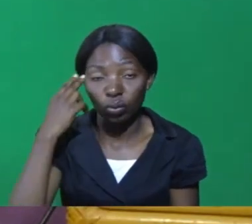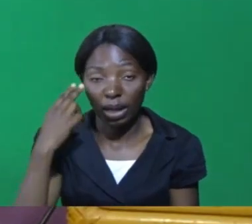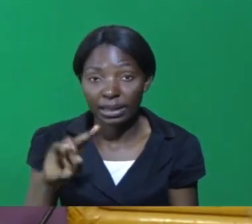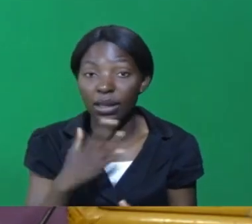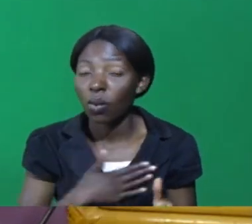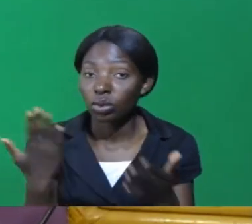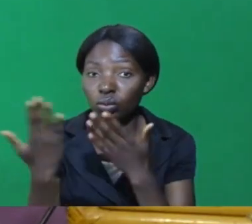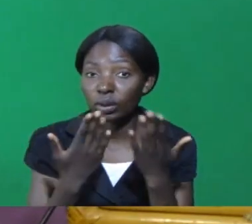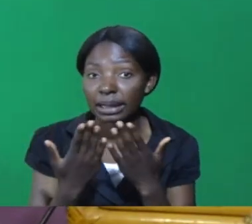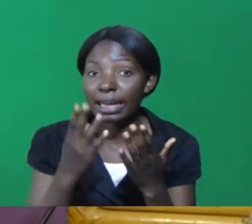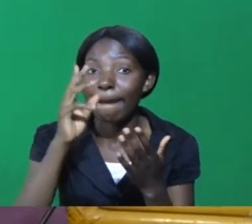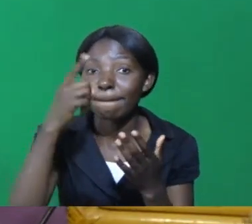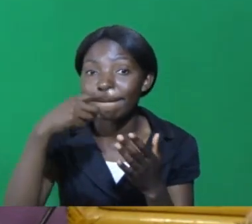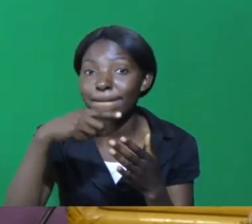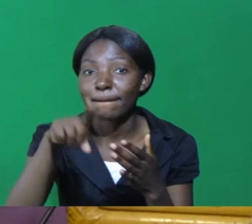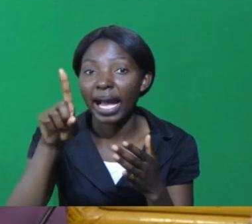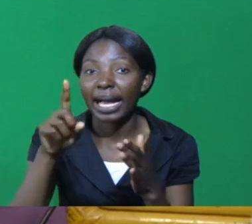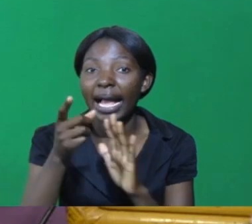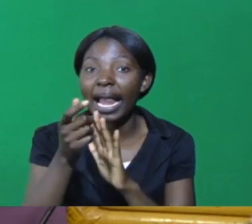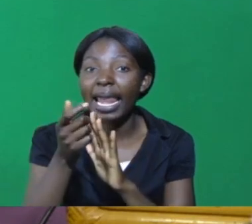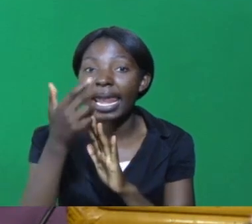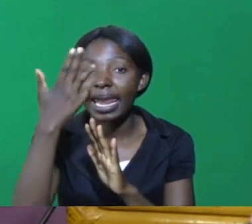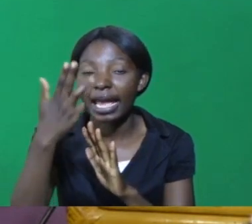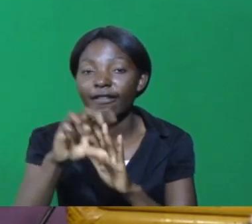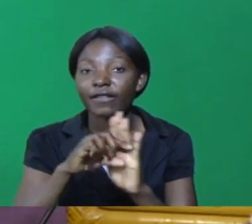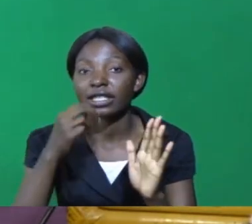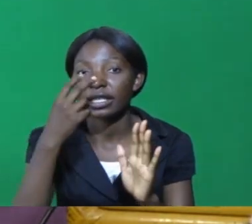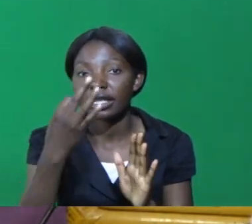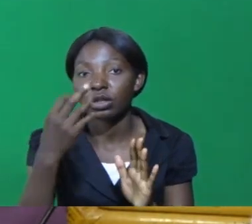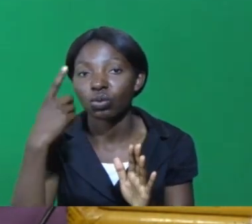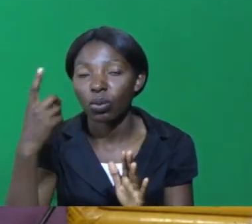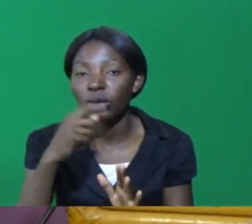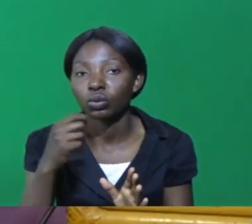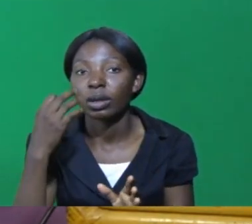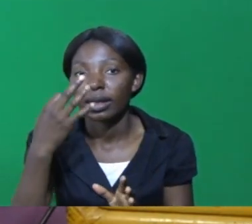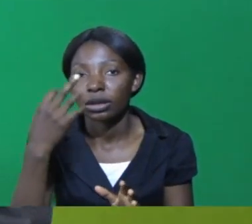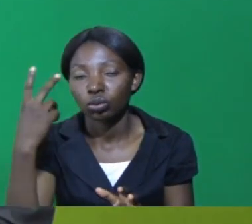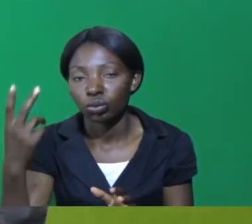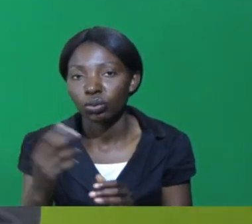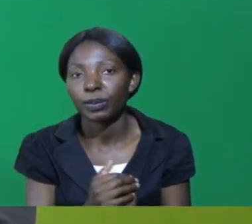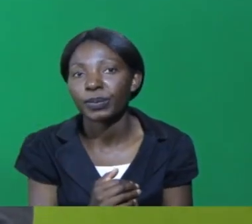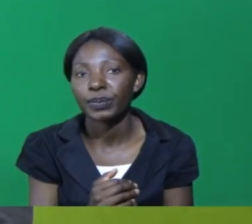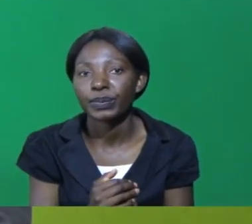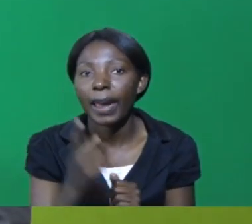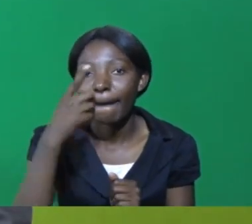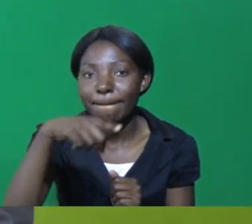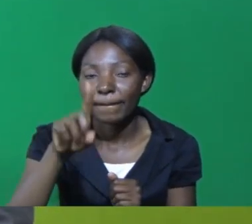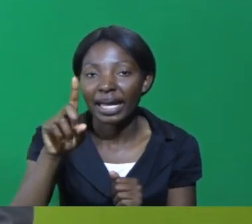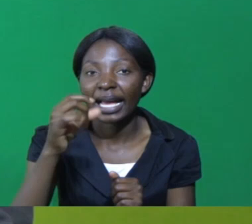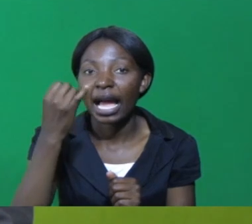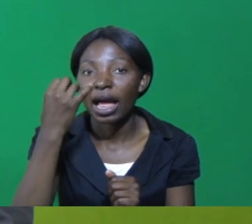nenyaya. Verengerai vateereri kuna Mark 9. Mark 9. Verse 31 mosvika pa32. Mark chapter 9